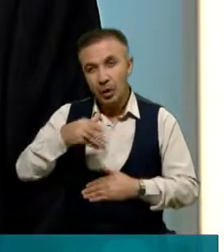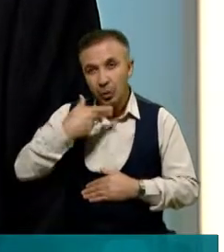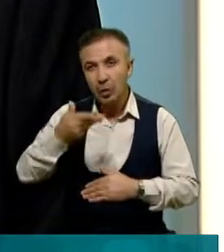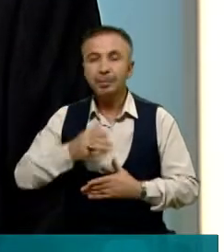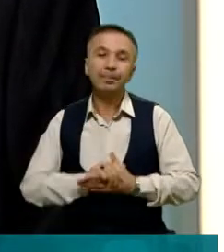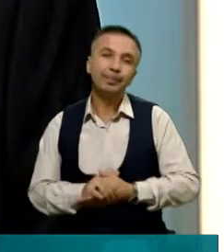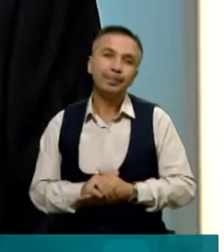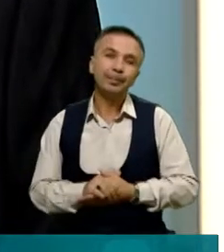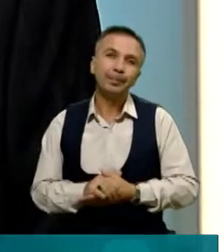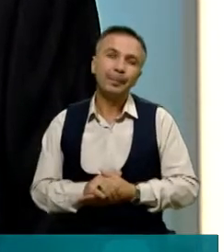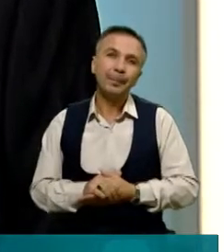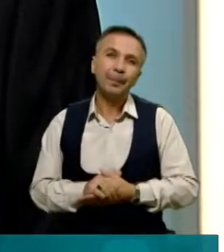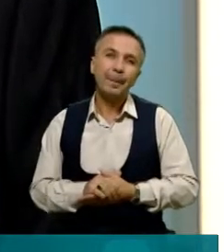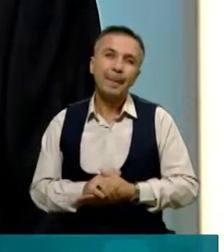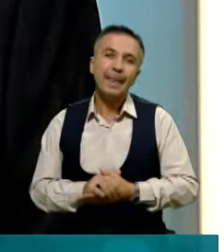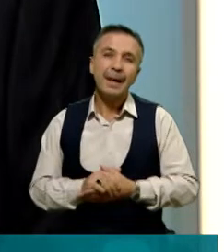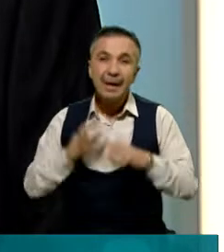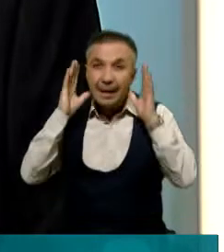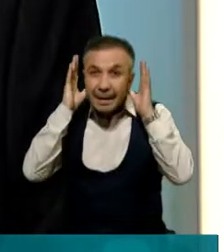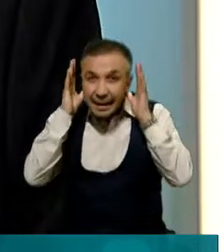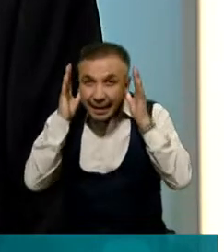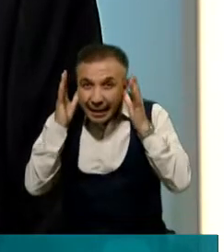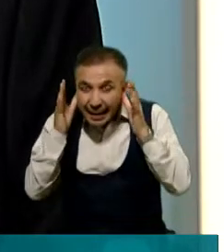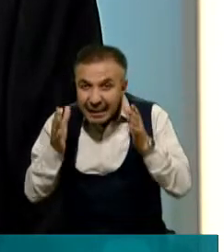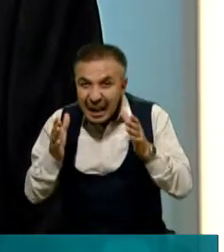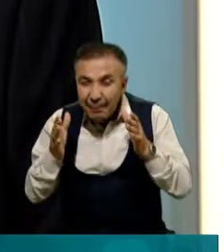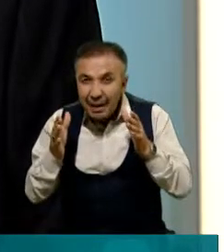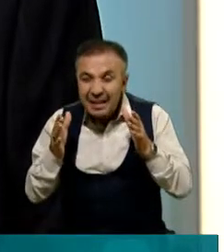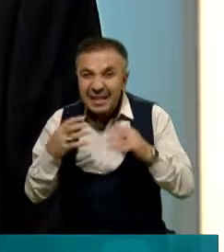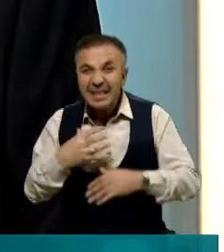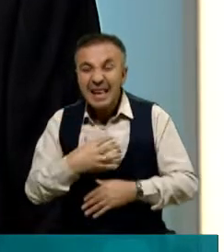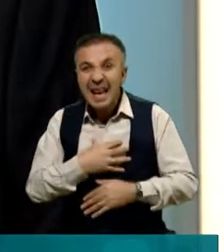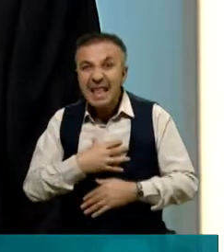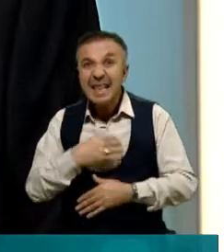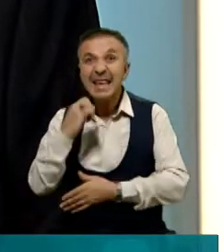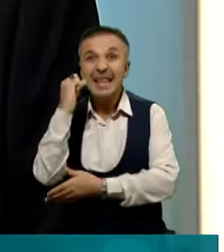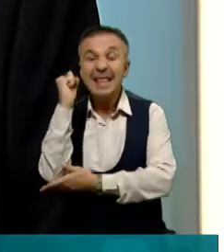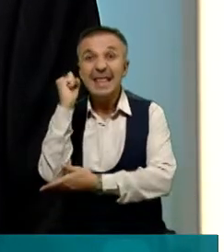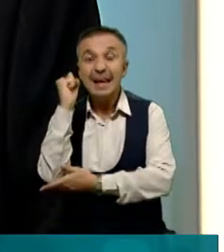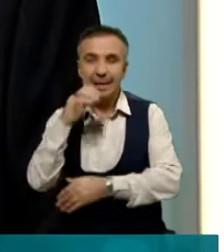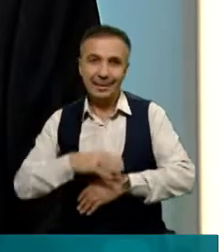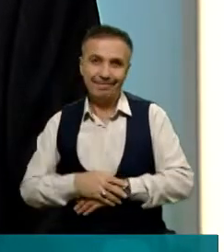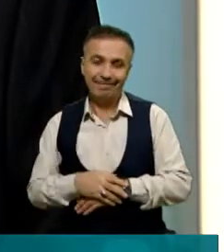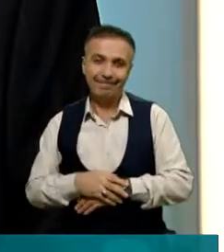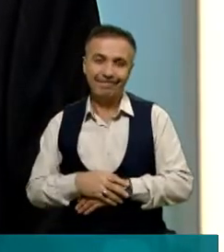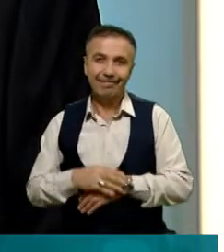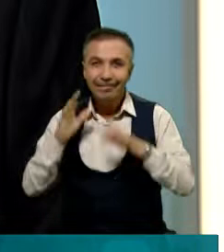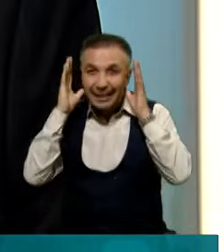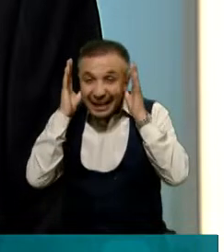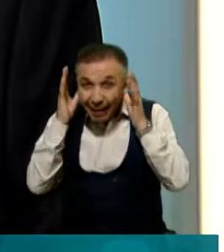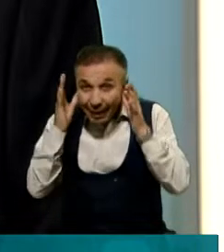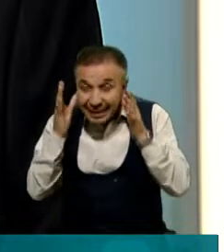essalâtu imadüddin Namaz dinin ana öncesi dinin direğidir kim namazını